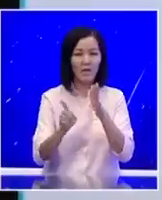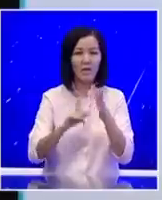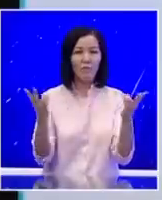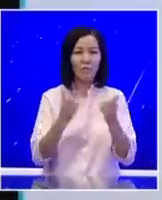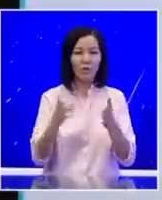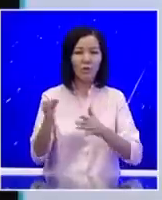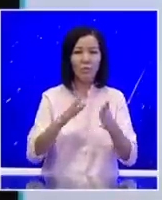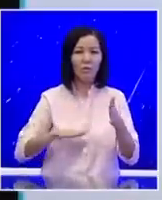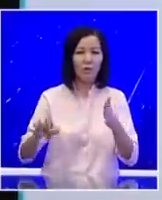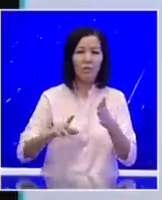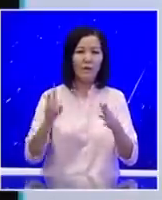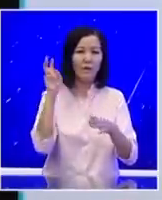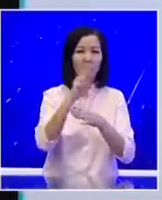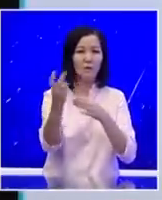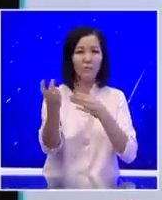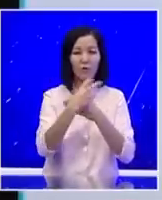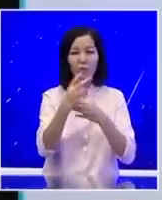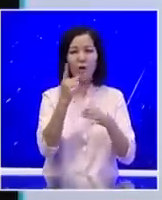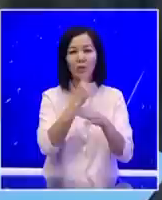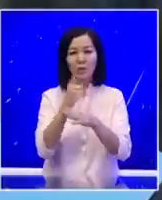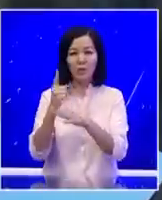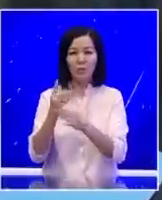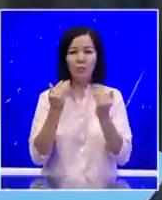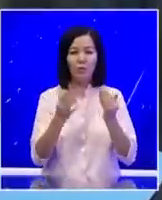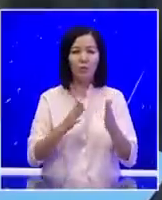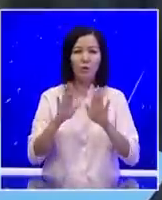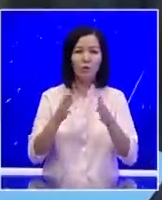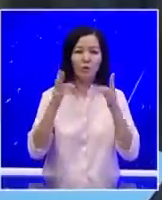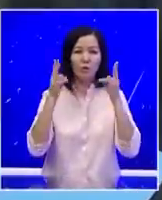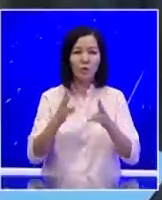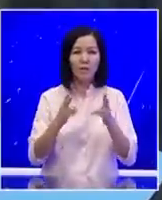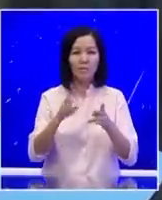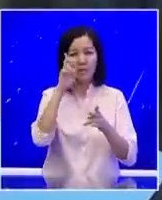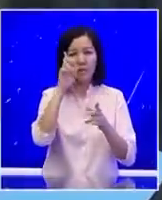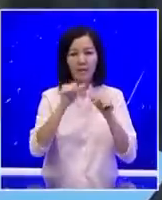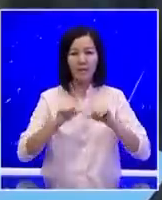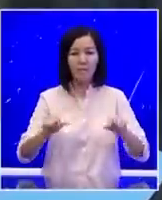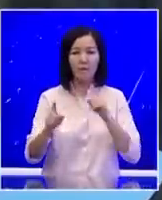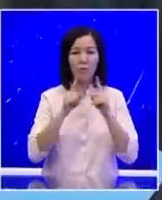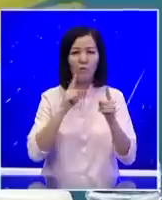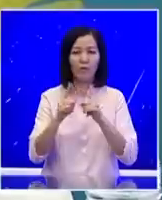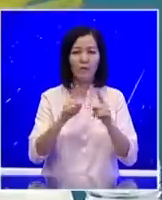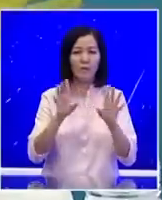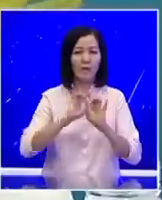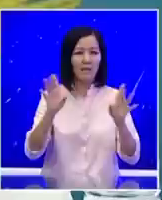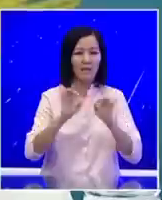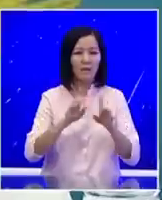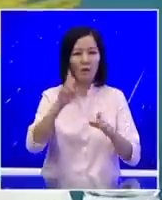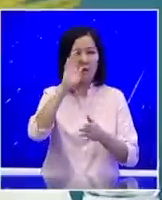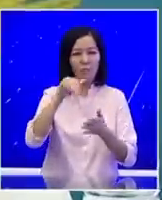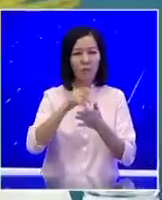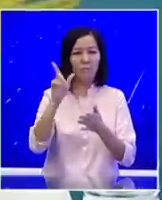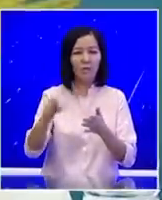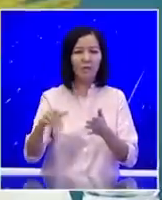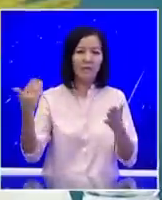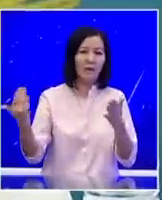аудан аумағынан кіріп шығуға шектеу қойылған. Бұл туралы бүгін төтінші жағдай кезіндегі мемлекеттік комиссия отырысында белгілі болды. Үкімет